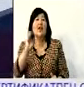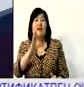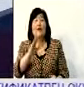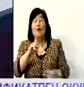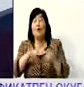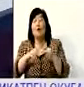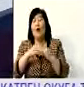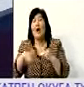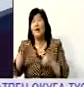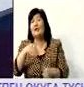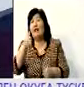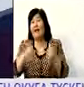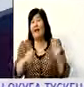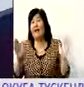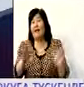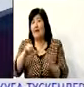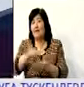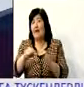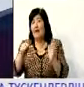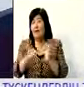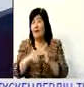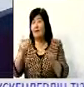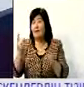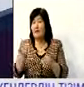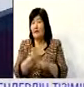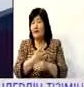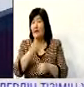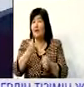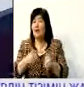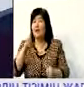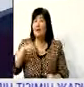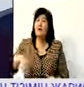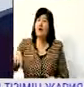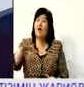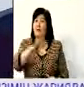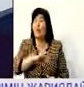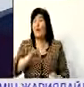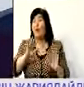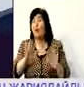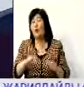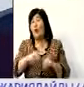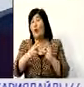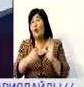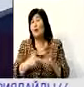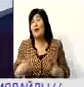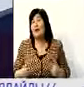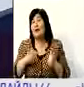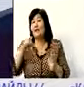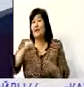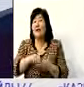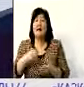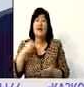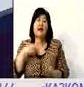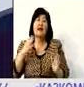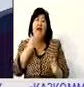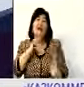әншілер конкурсы мәреге жетті. Осымен 6-шы рет өткізілген өнер додасына еліміздің барлық өңірінен 18 талапкер қатысып, сыр көгін әсем